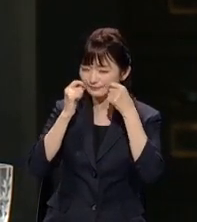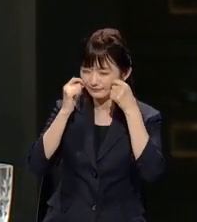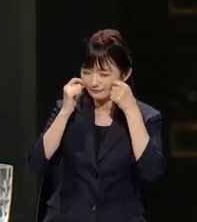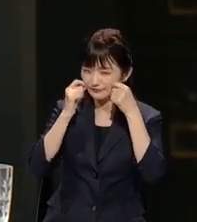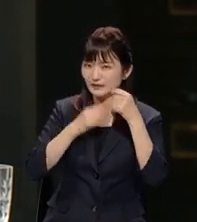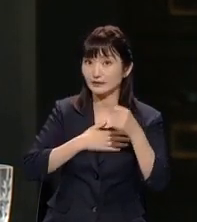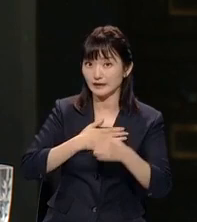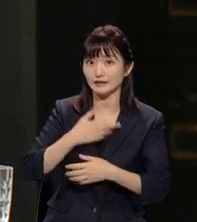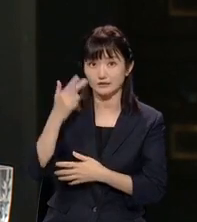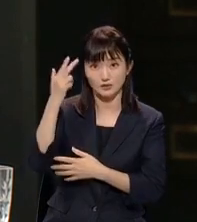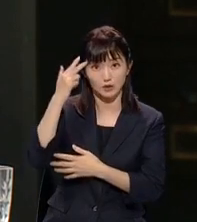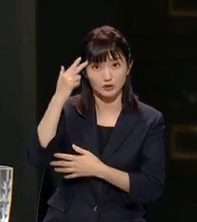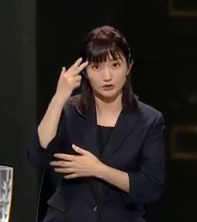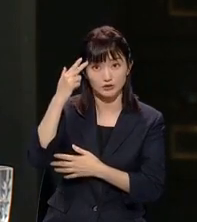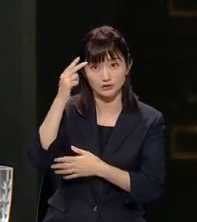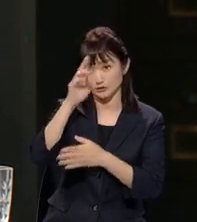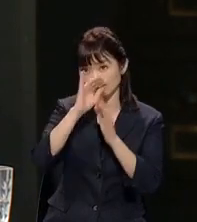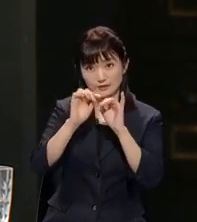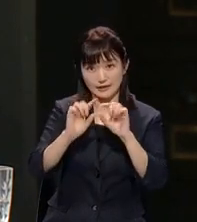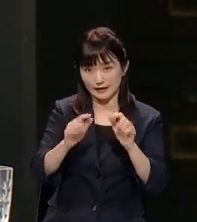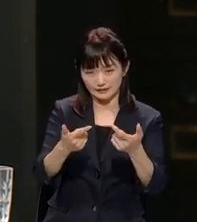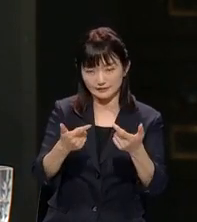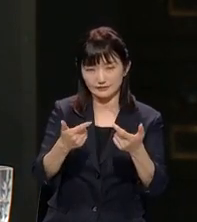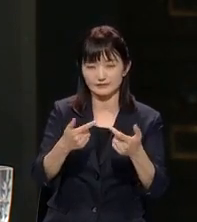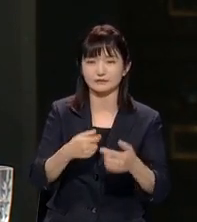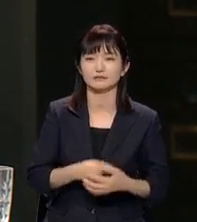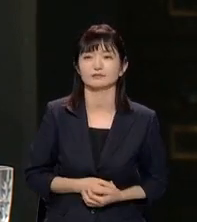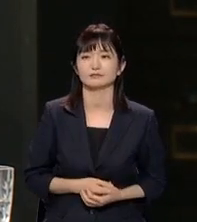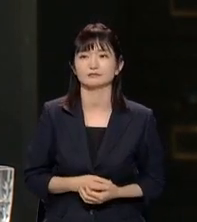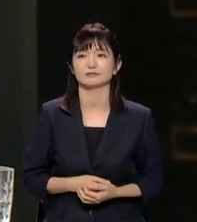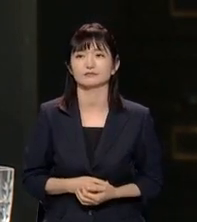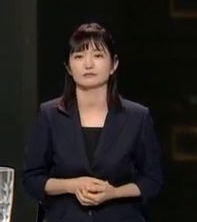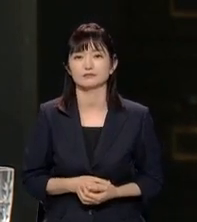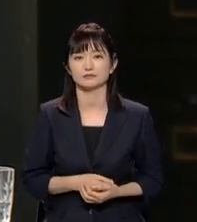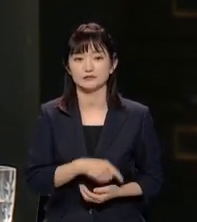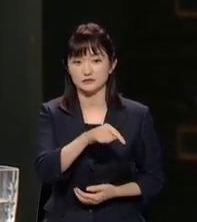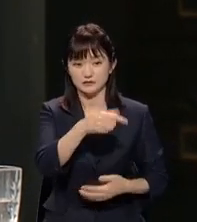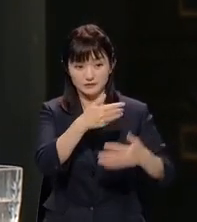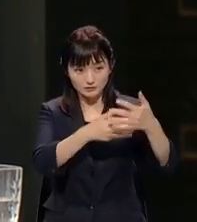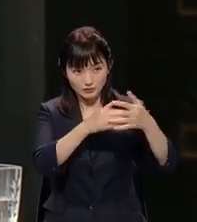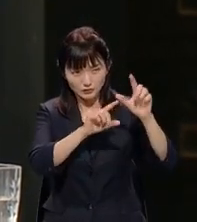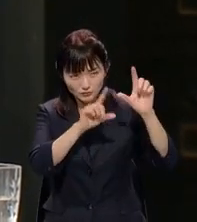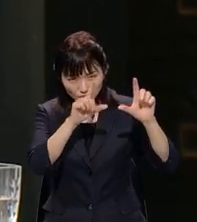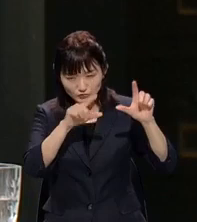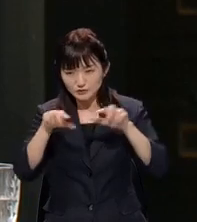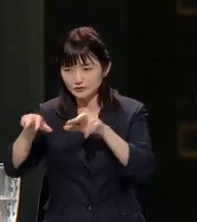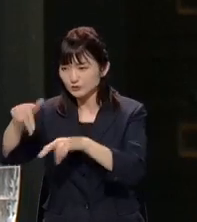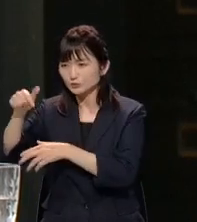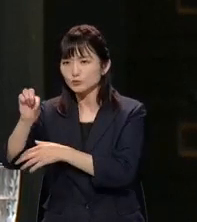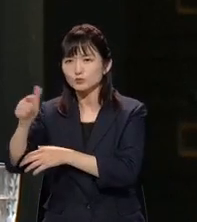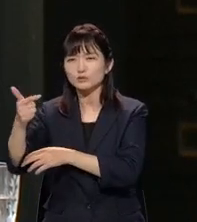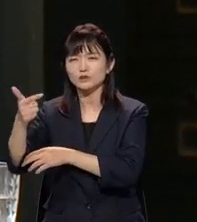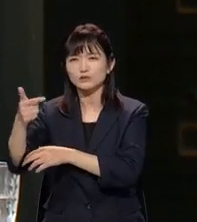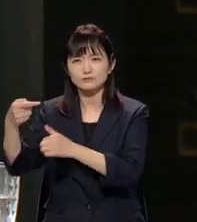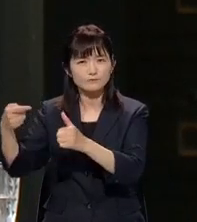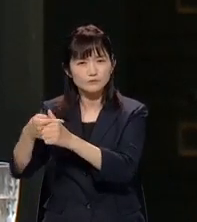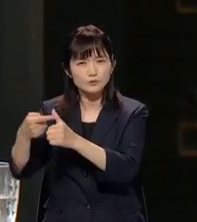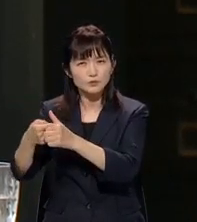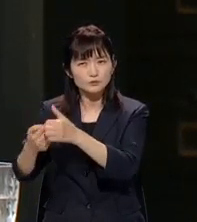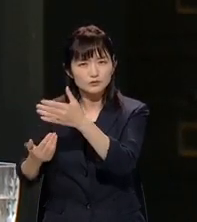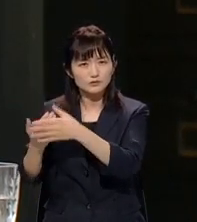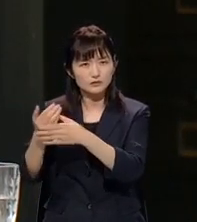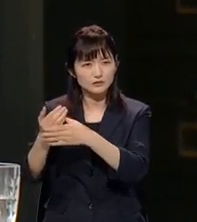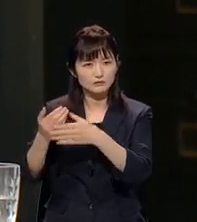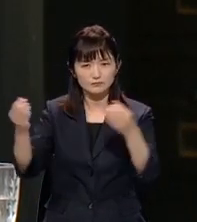그러고 영화가 끝나거든요 저는 지금이 상황이 약간 오버랩이 되고 있습니다 자 조선이가 오래전부터 살인에 대한